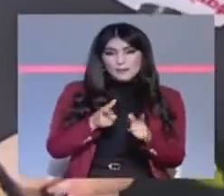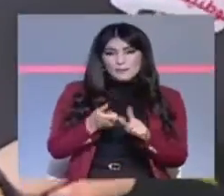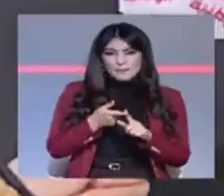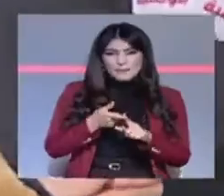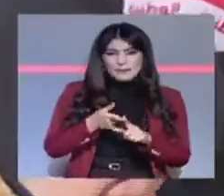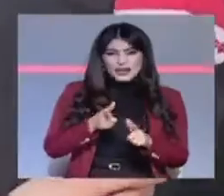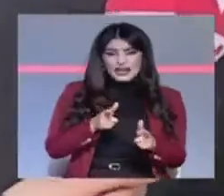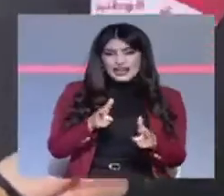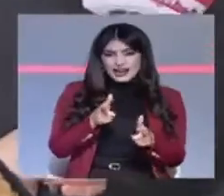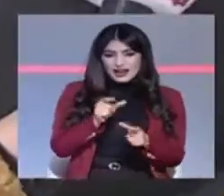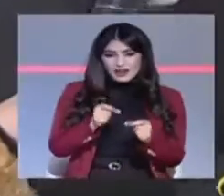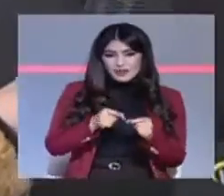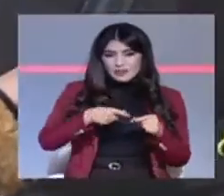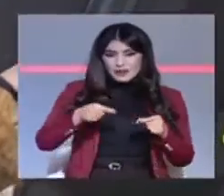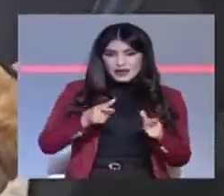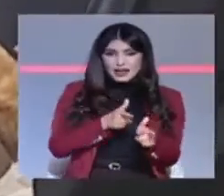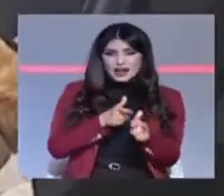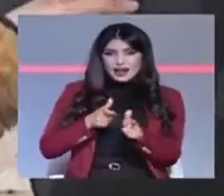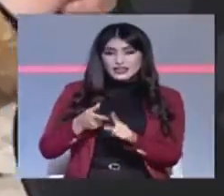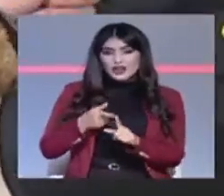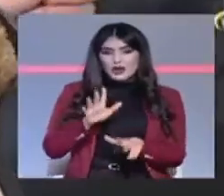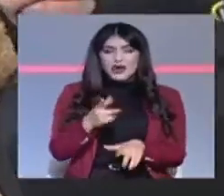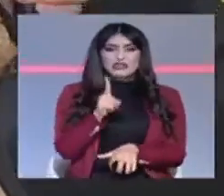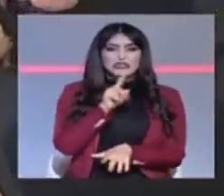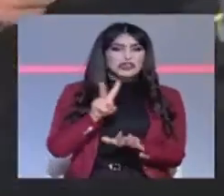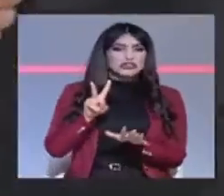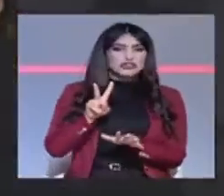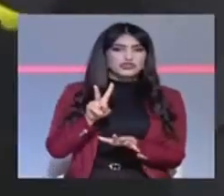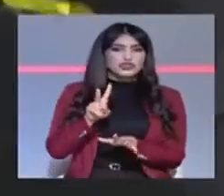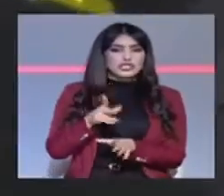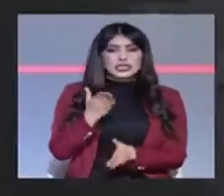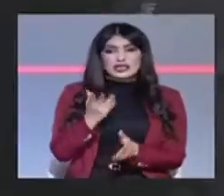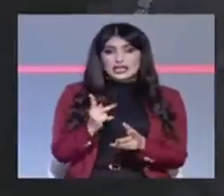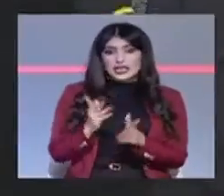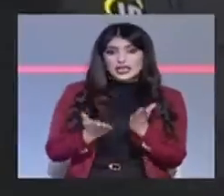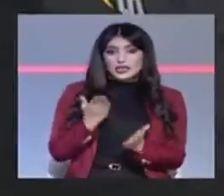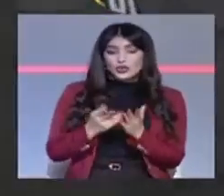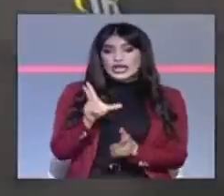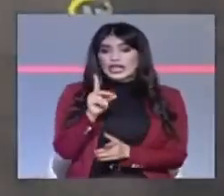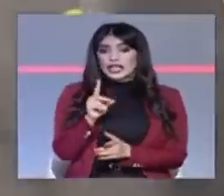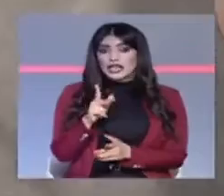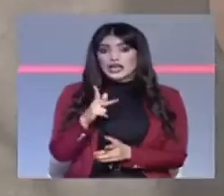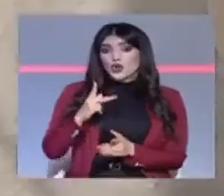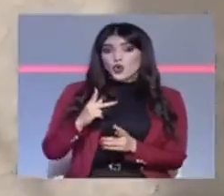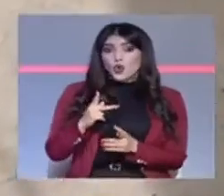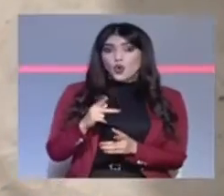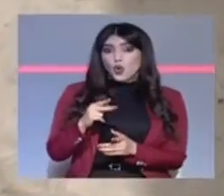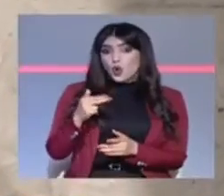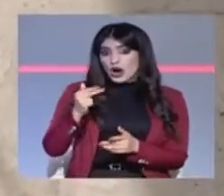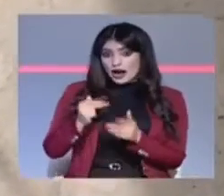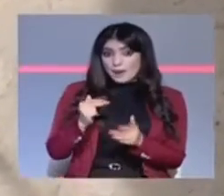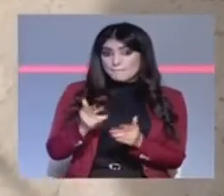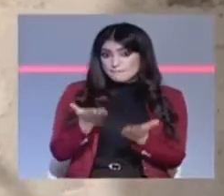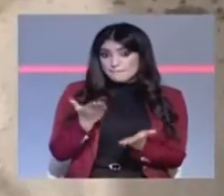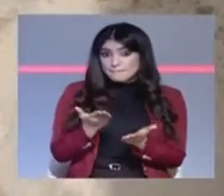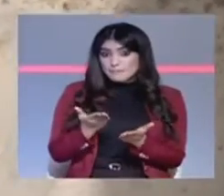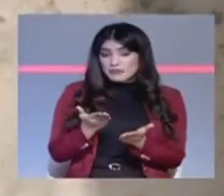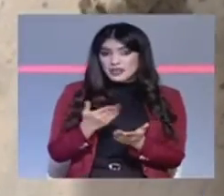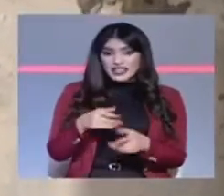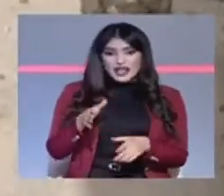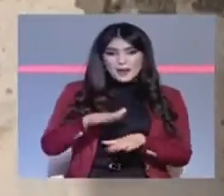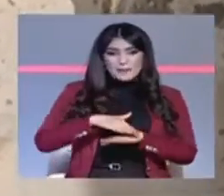الوزن المتاحه يتراوح بين اطراف ما توصل حتى الالفين كيلوغرام هذه بقيه من قطع